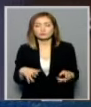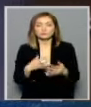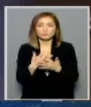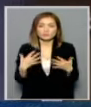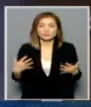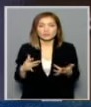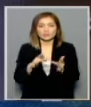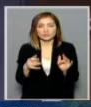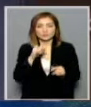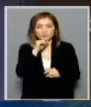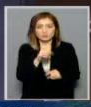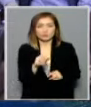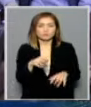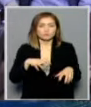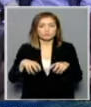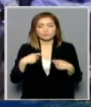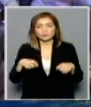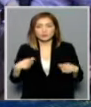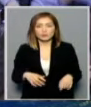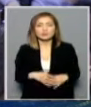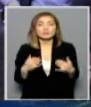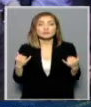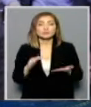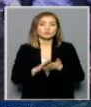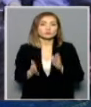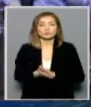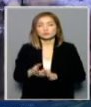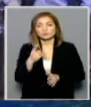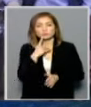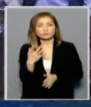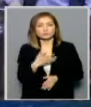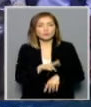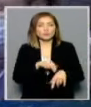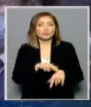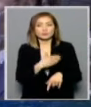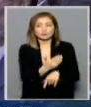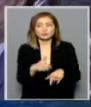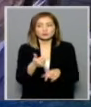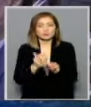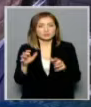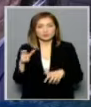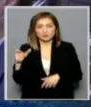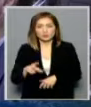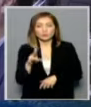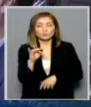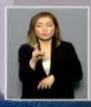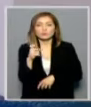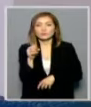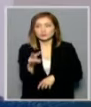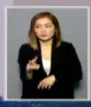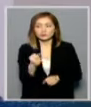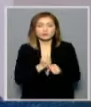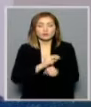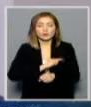бөлігі интернет арқылы жасалуда. Осы бағыттағы қазіргі ахуалды баяндаған полиция департаменті бастығының орынбасары Нұрхан Оразбаев